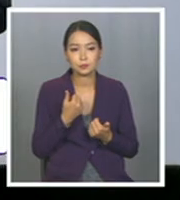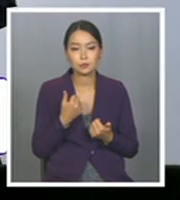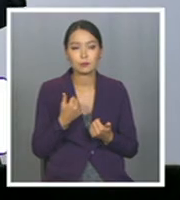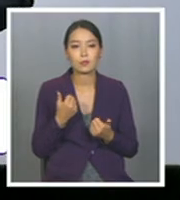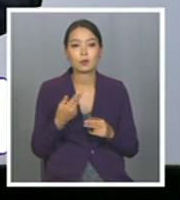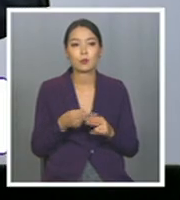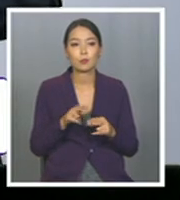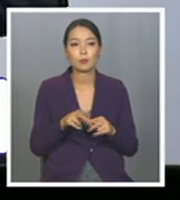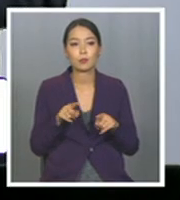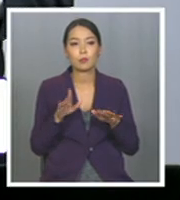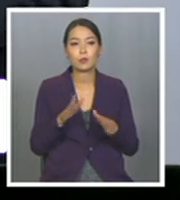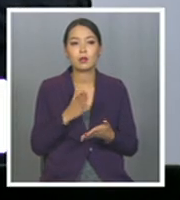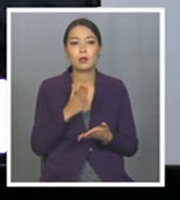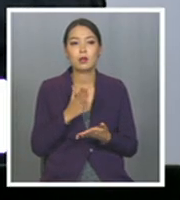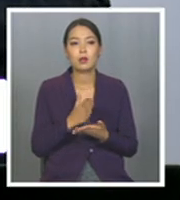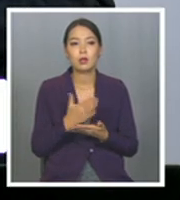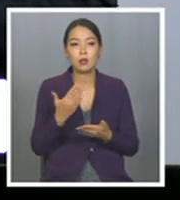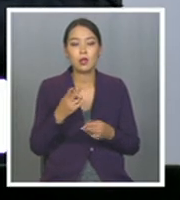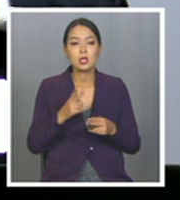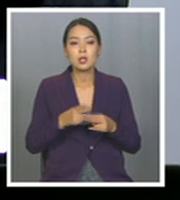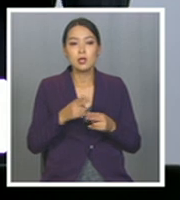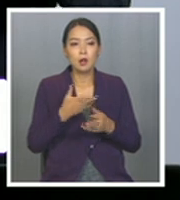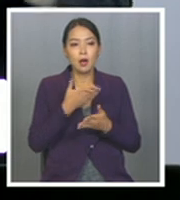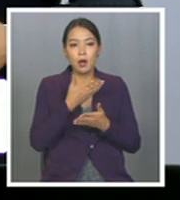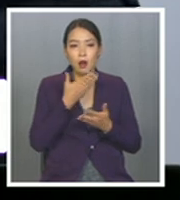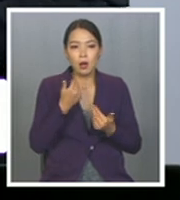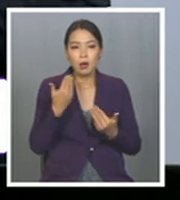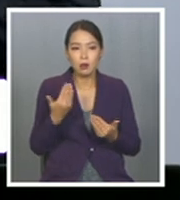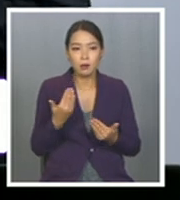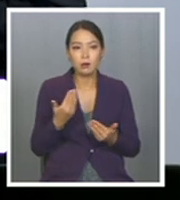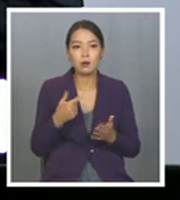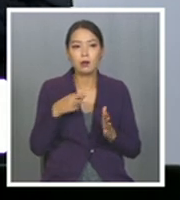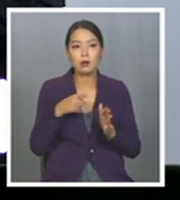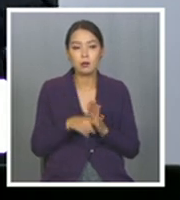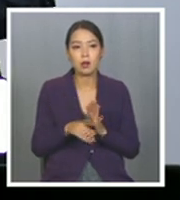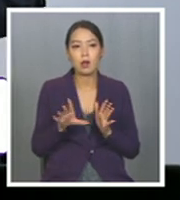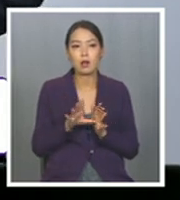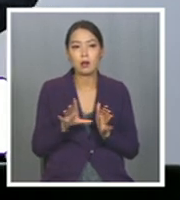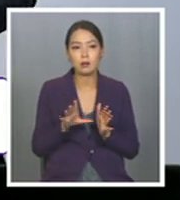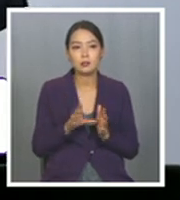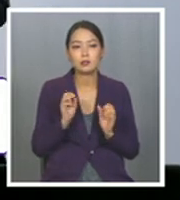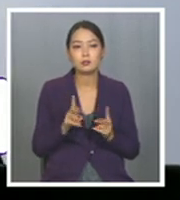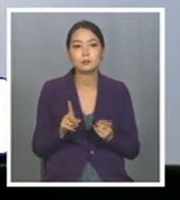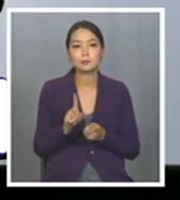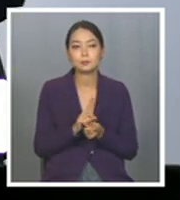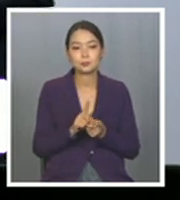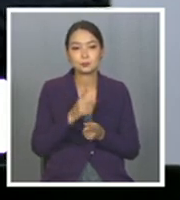жерден тұрақты тоқ өткен кезде кедергі жоқ деп есептейік. Ал бізге айнымал тоқ өткенде қандай өзгеріс болатынын анықтауымыз